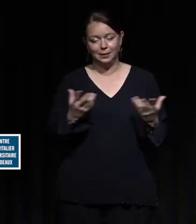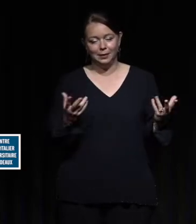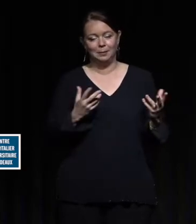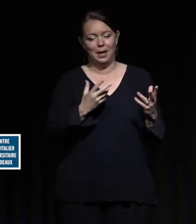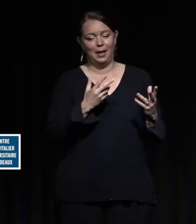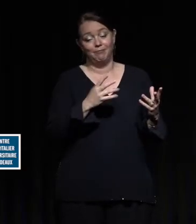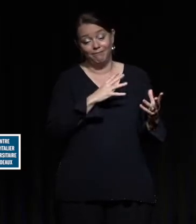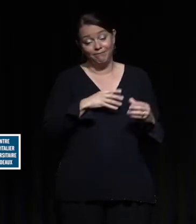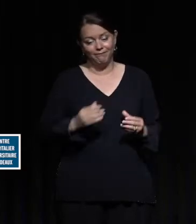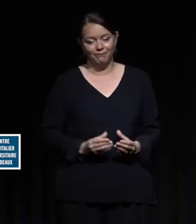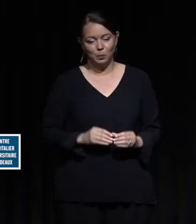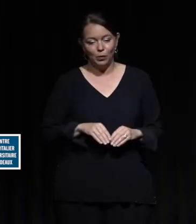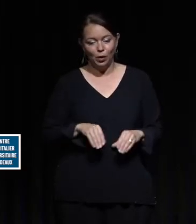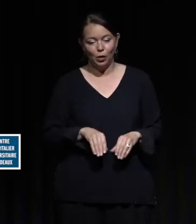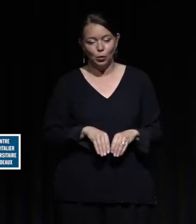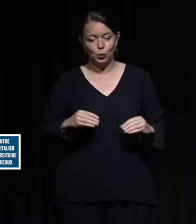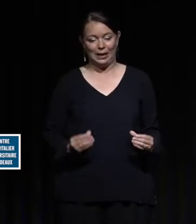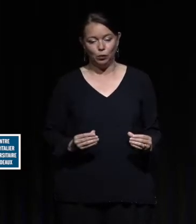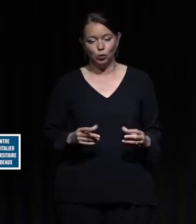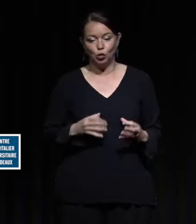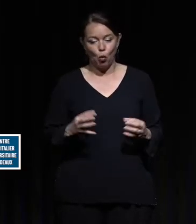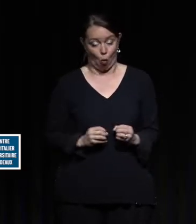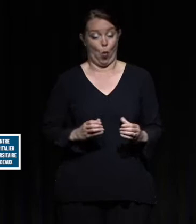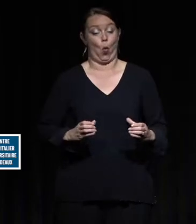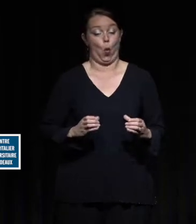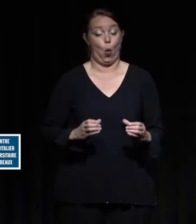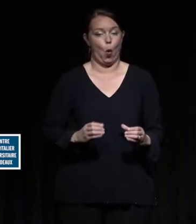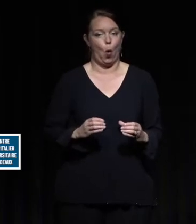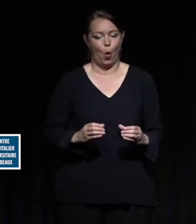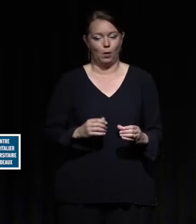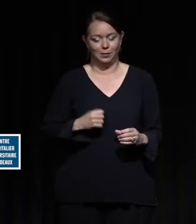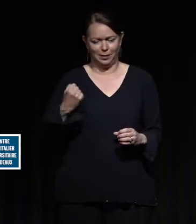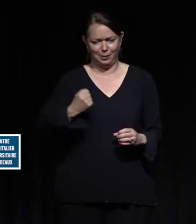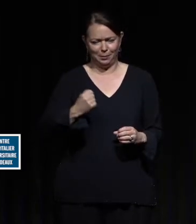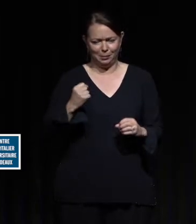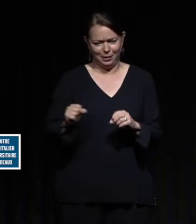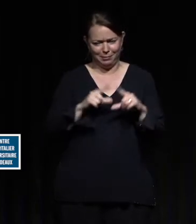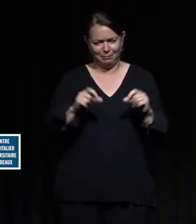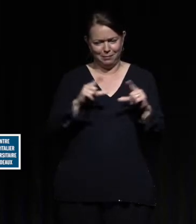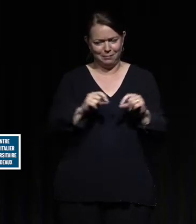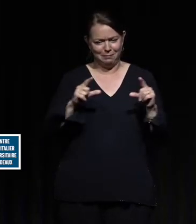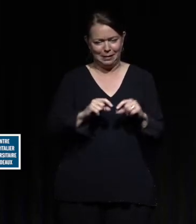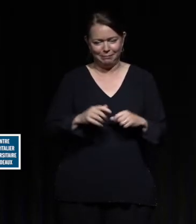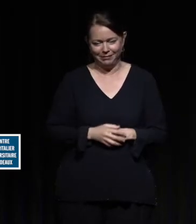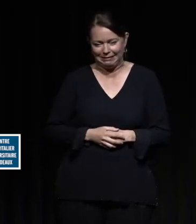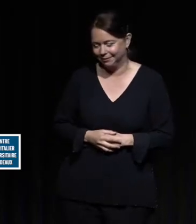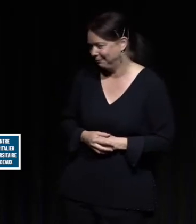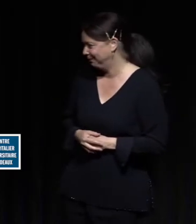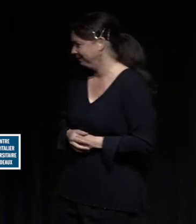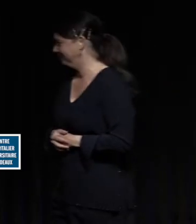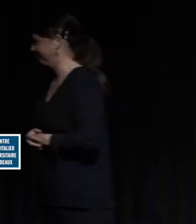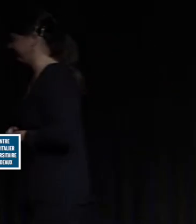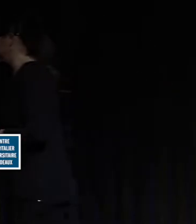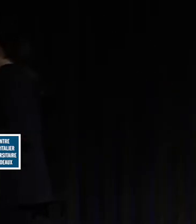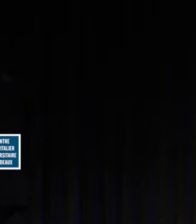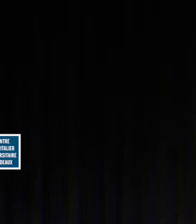vous aviez un utérus qui était tout mité, qui était un peu trop gros, ça s'aggrave, qui était tout mité et qui avait des